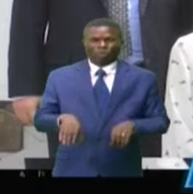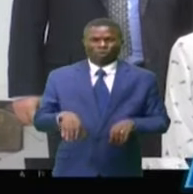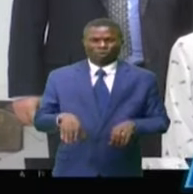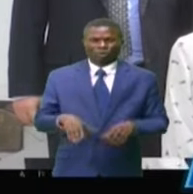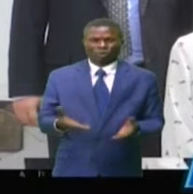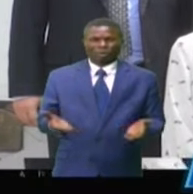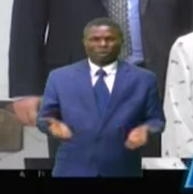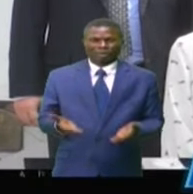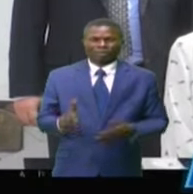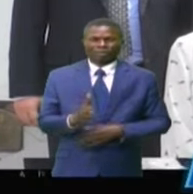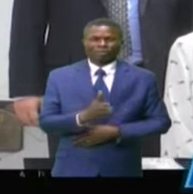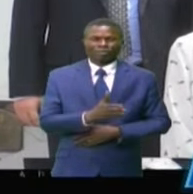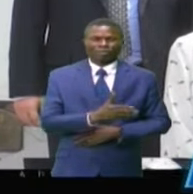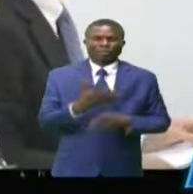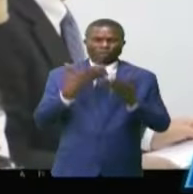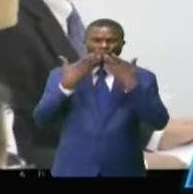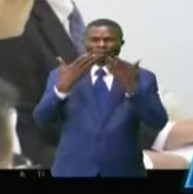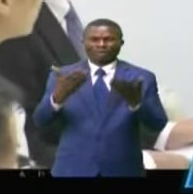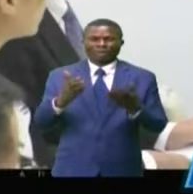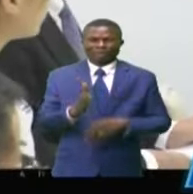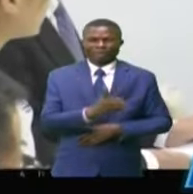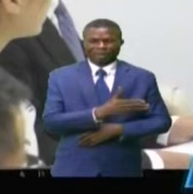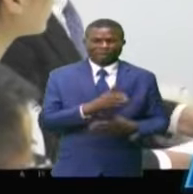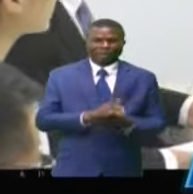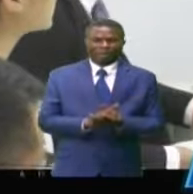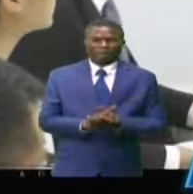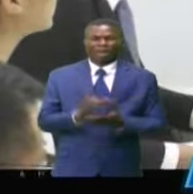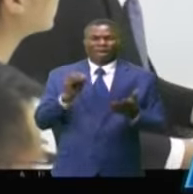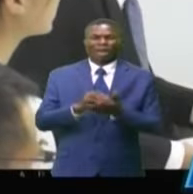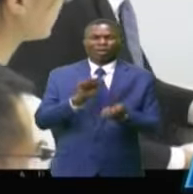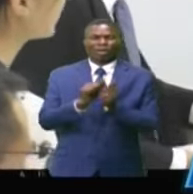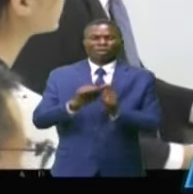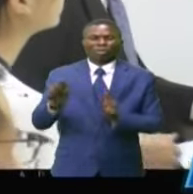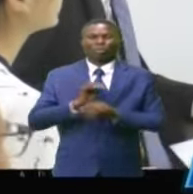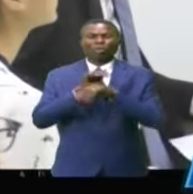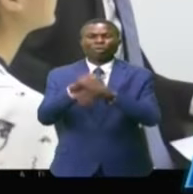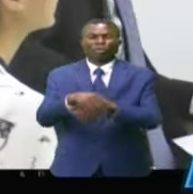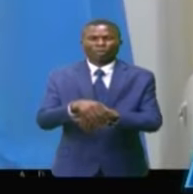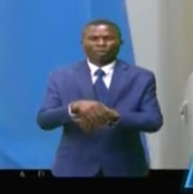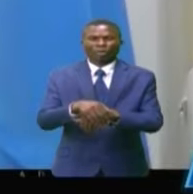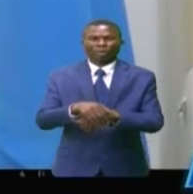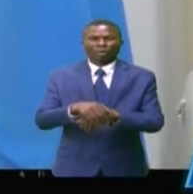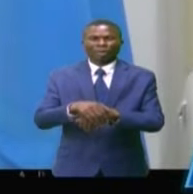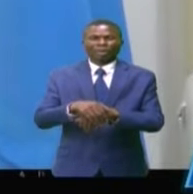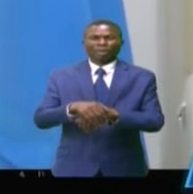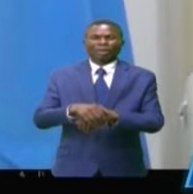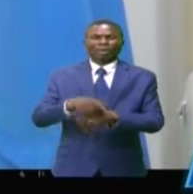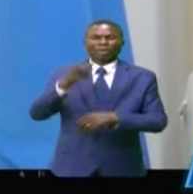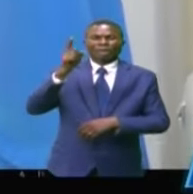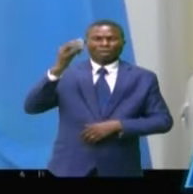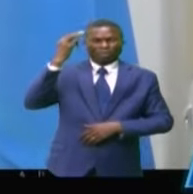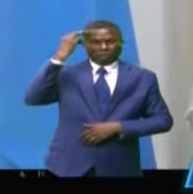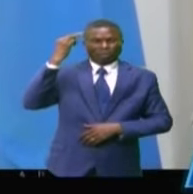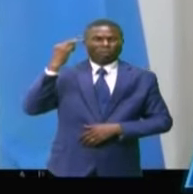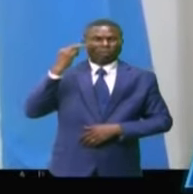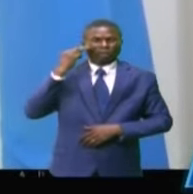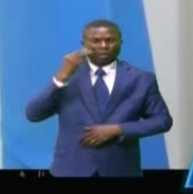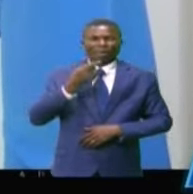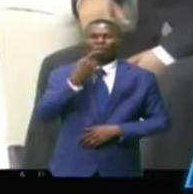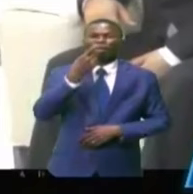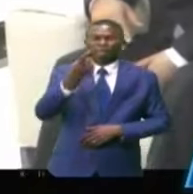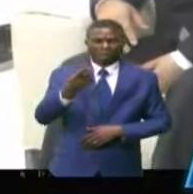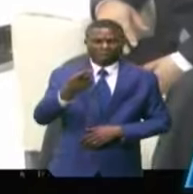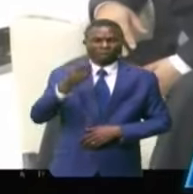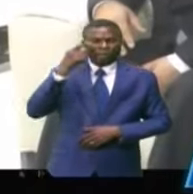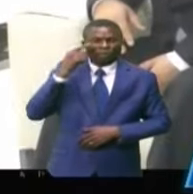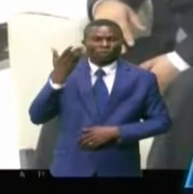pays. Merci. Une autre dimension d'engagement que le chef de l'exécutif national a rappelé à ses